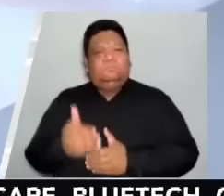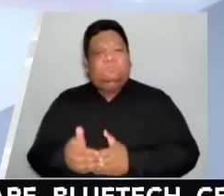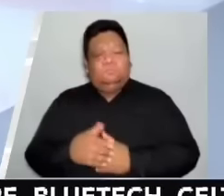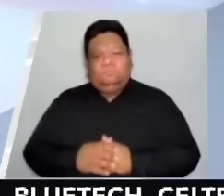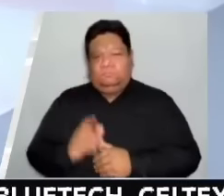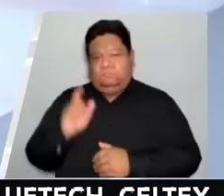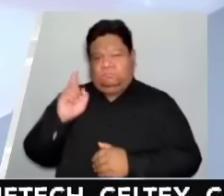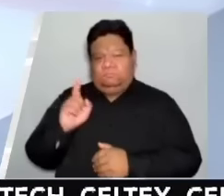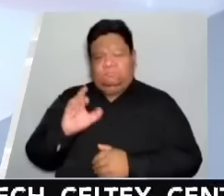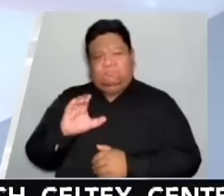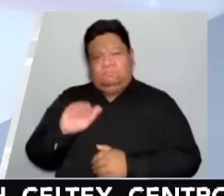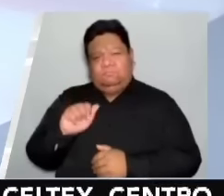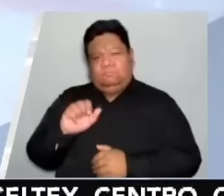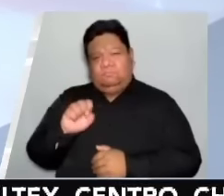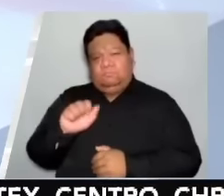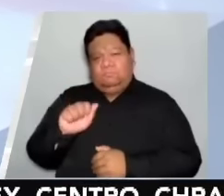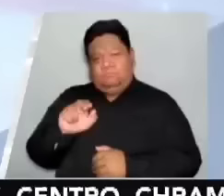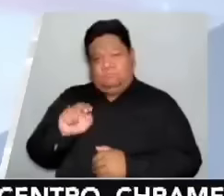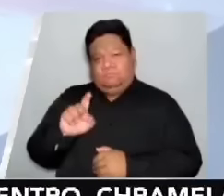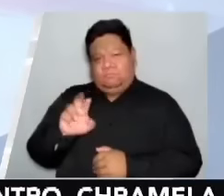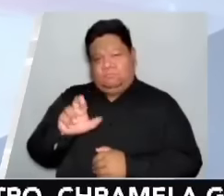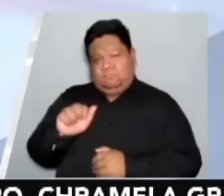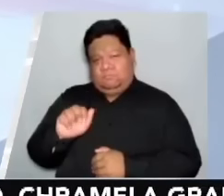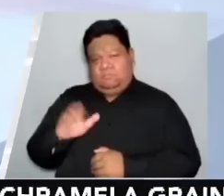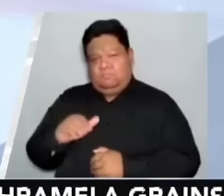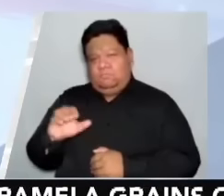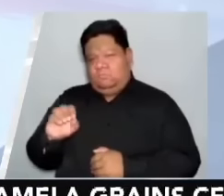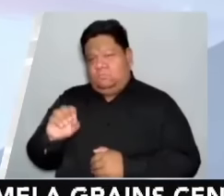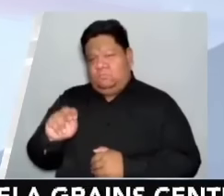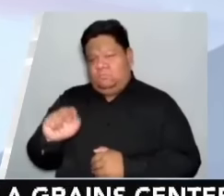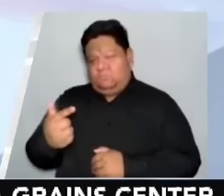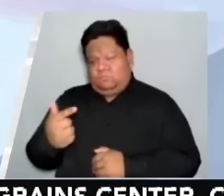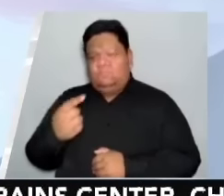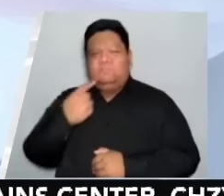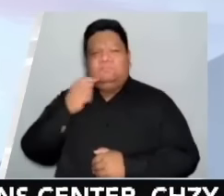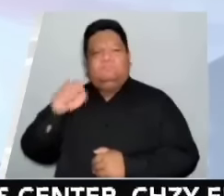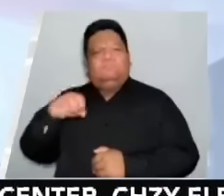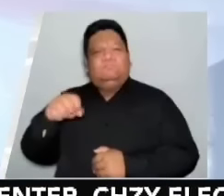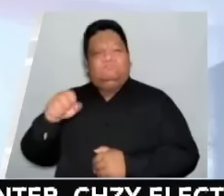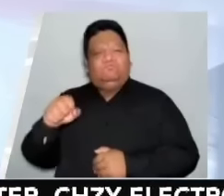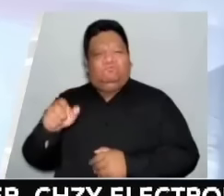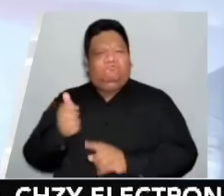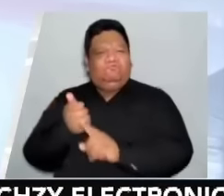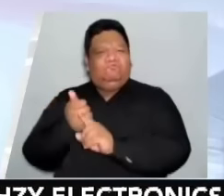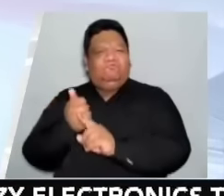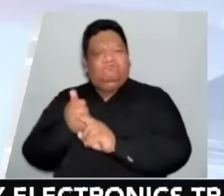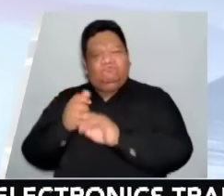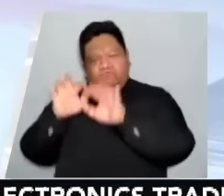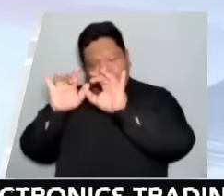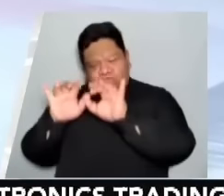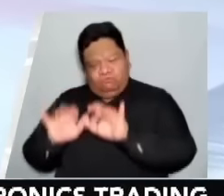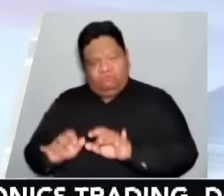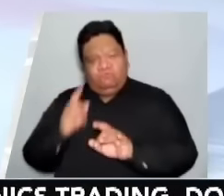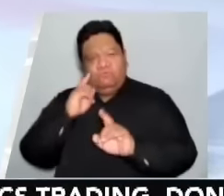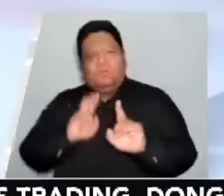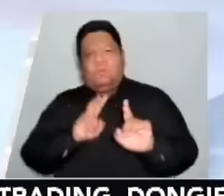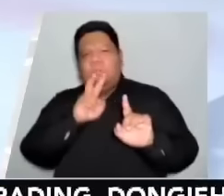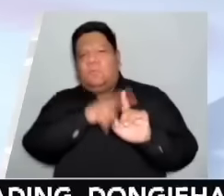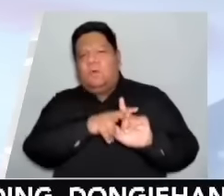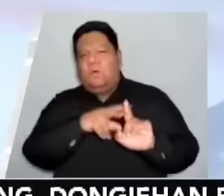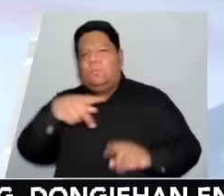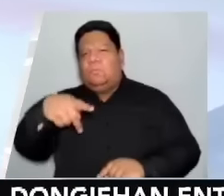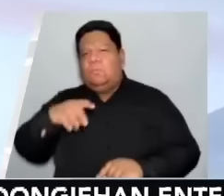siya ang nag-ayos ng application ng Lucky South 99 Pogo sa securities and exchange Commission at accreditation ito sa